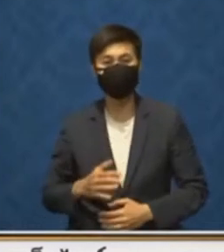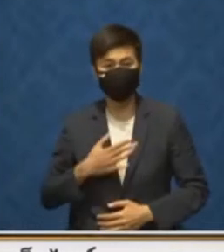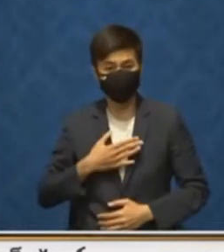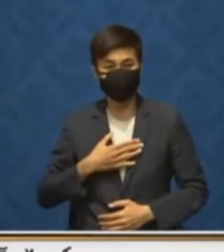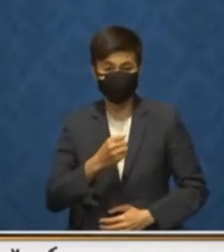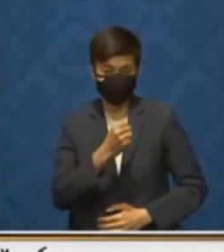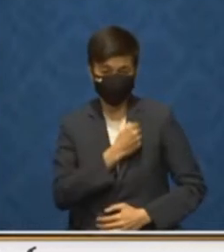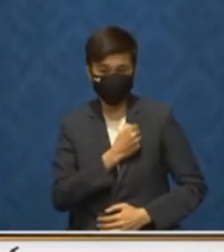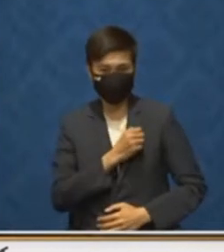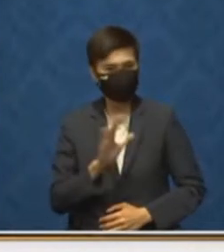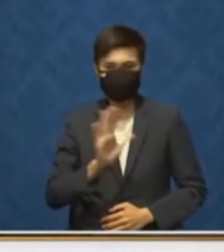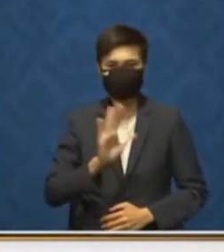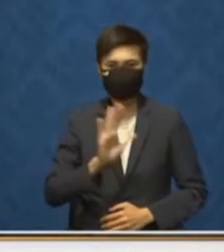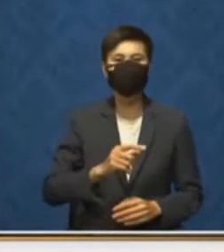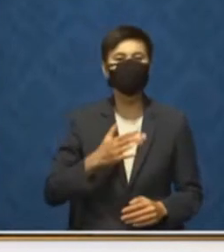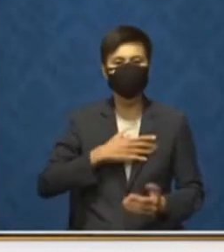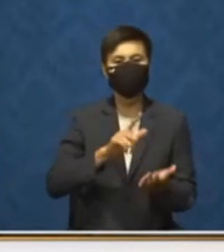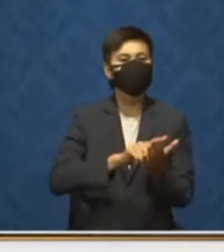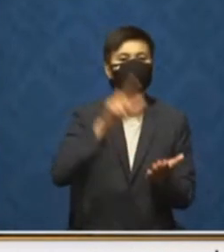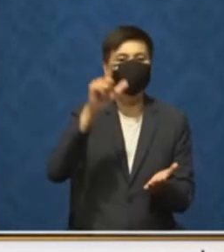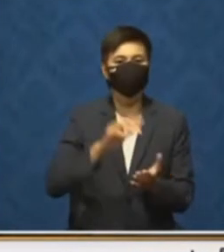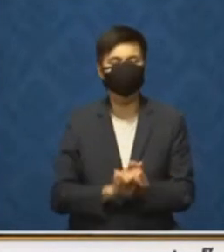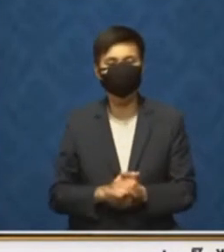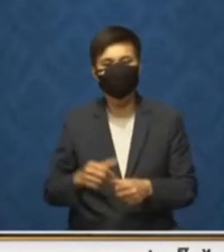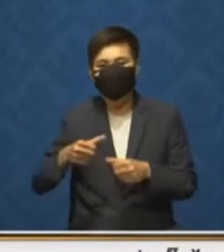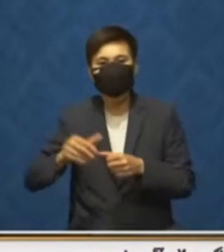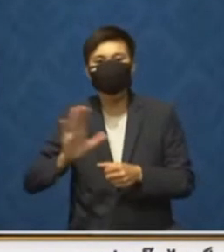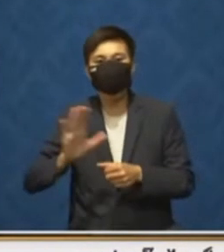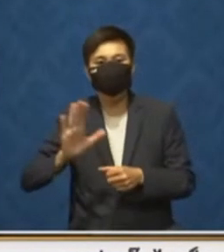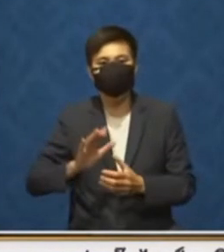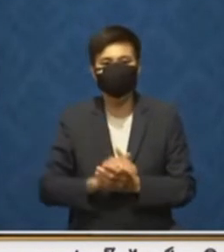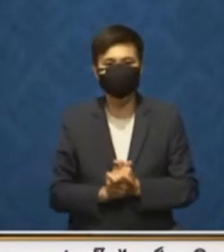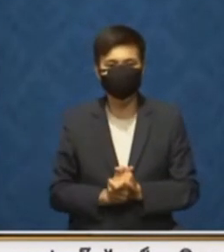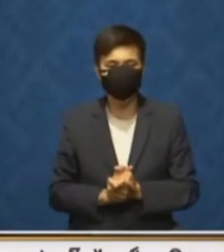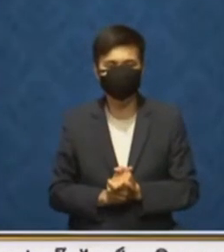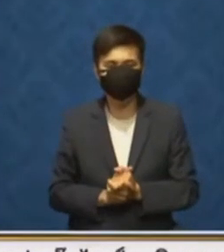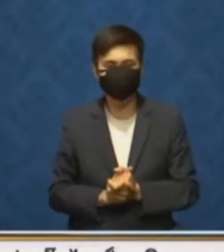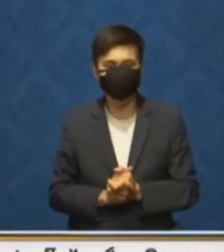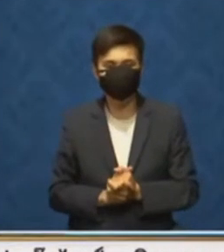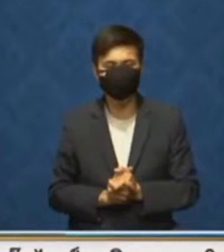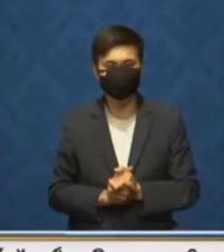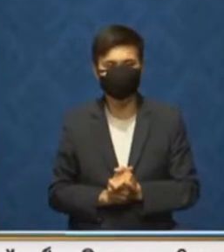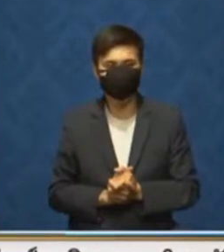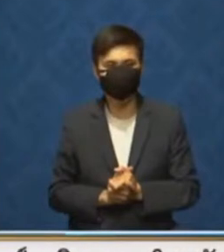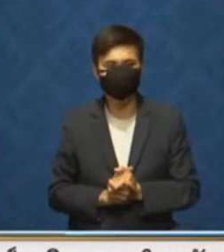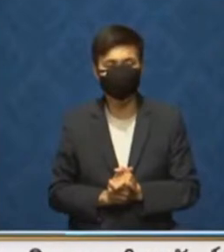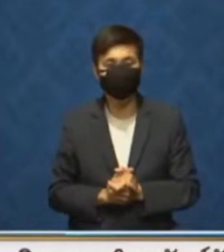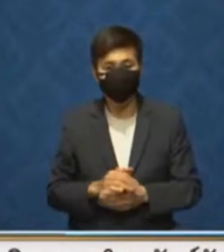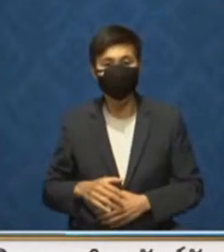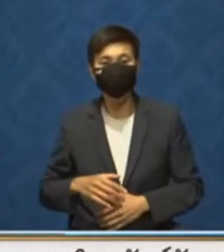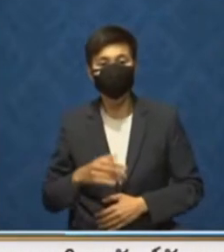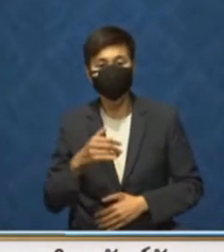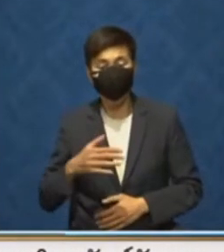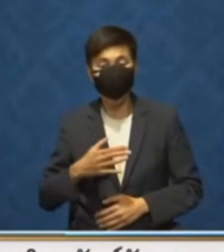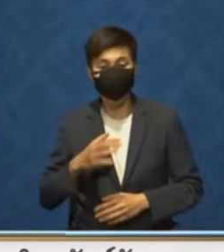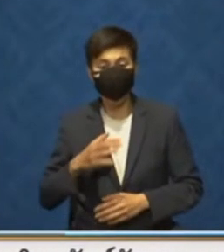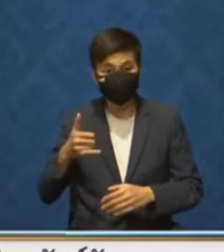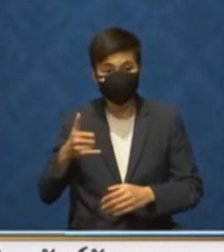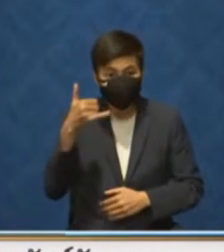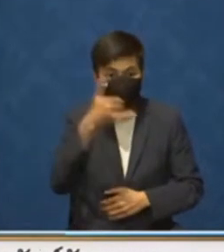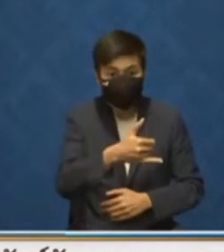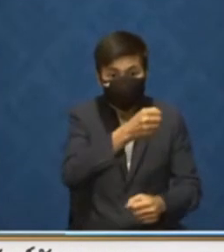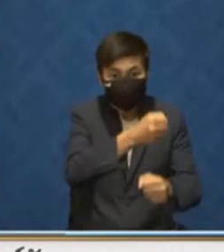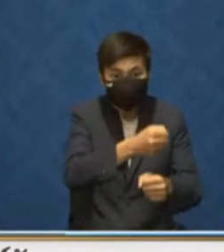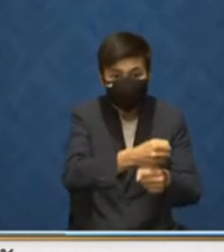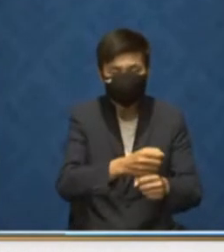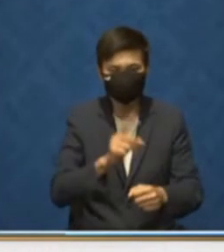นะครับเราออกไปนานแล้วนะครับเวลาลงพื้นที่นะครับคุณ